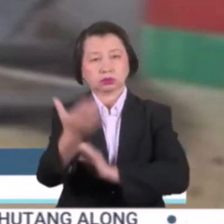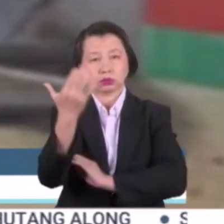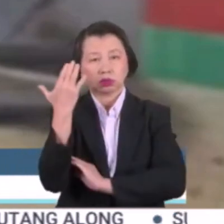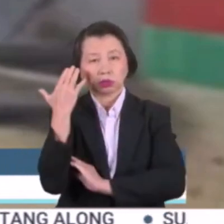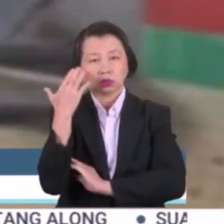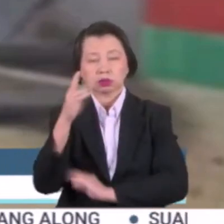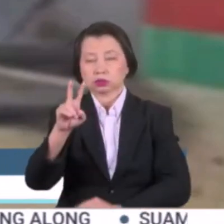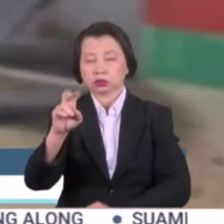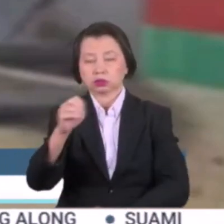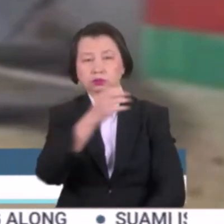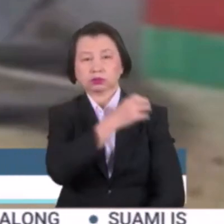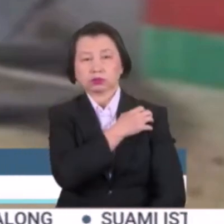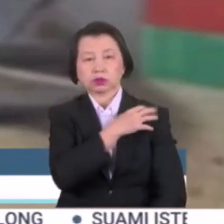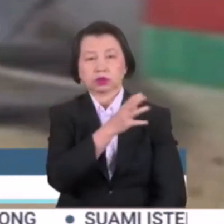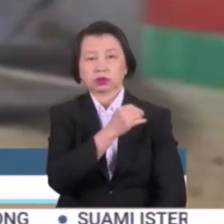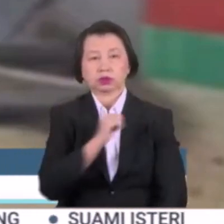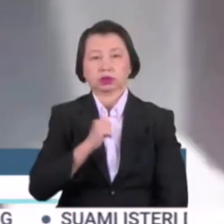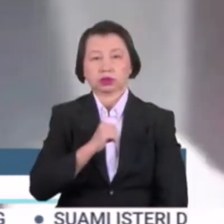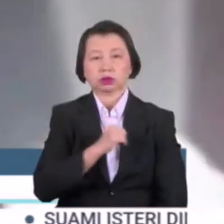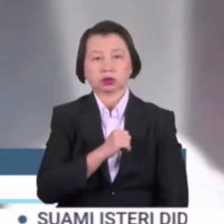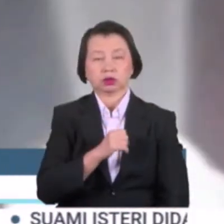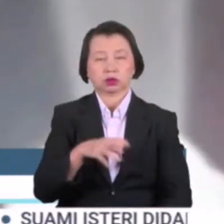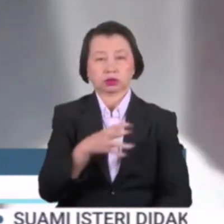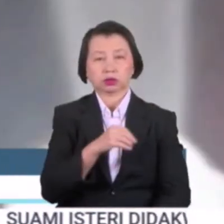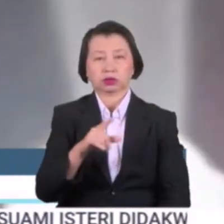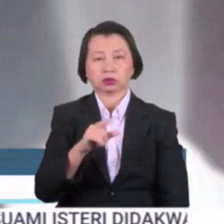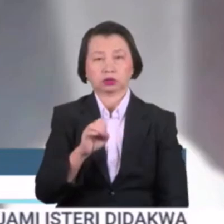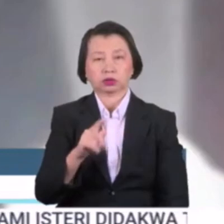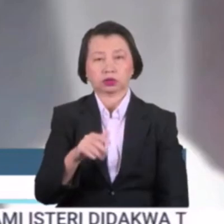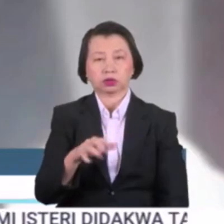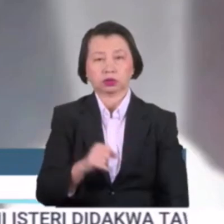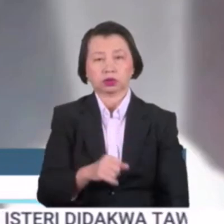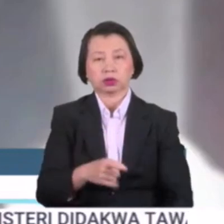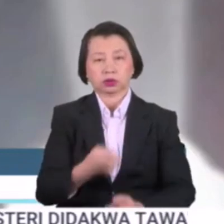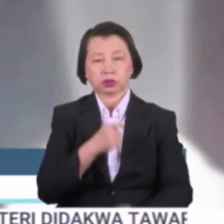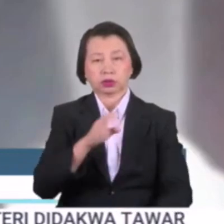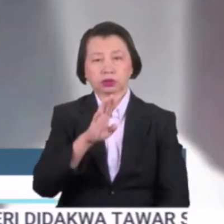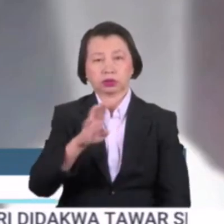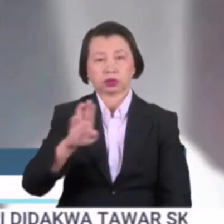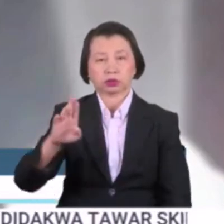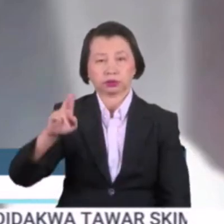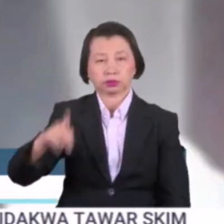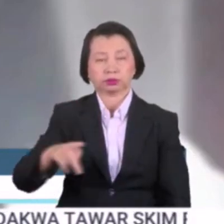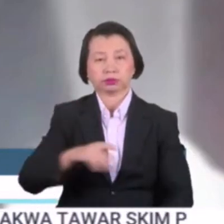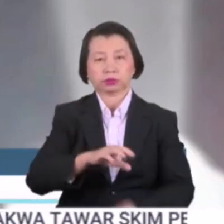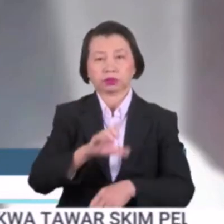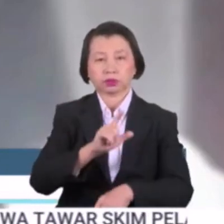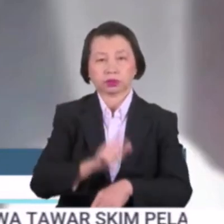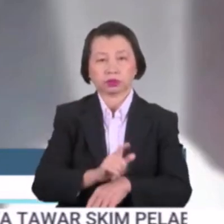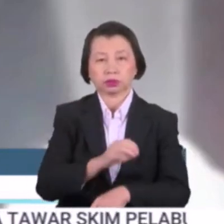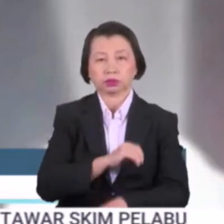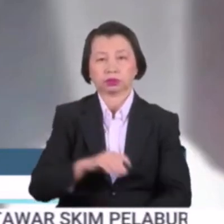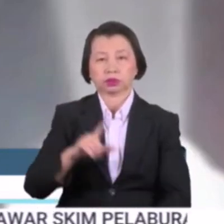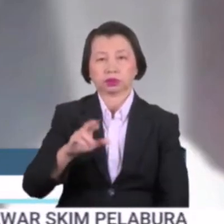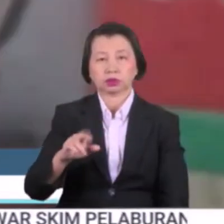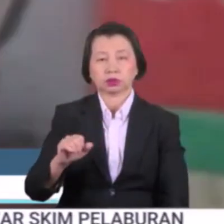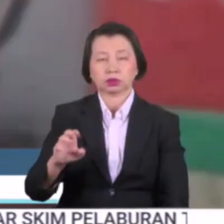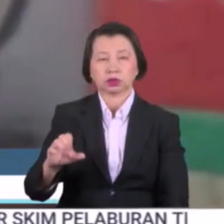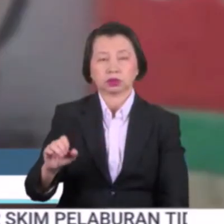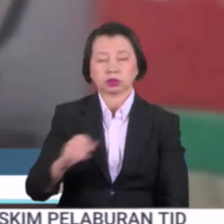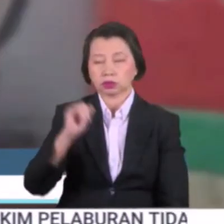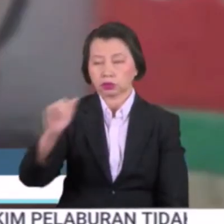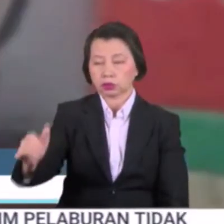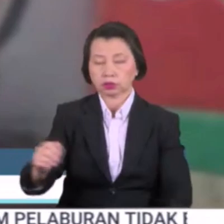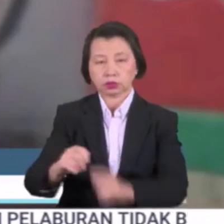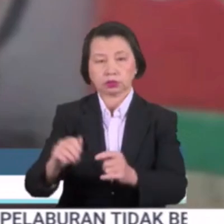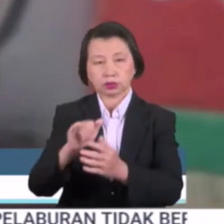Pagi 20 pegawai dan anggota serta logistik menyelamat dari BBP Labuan sentral dan BBP ranca-ranca ke lokasi